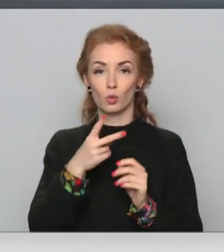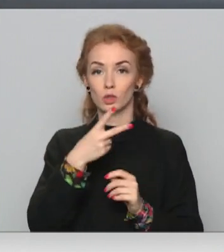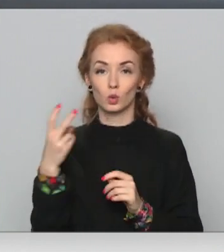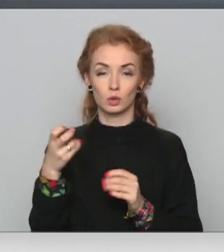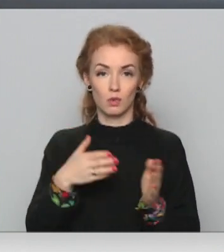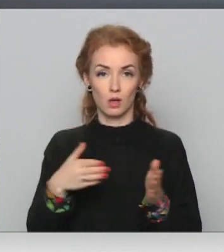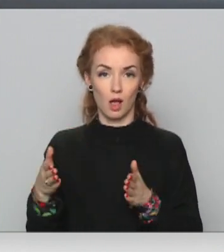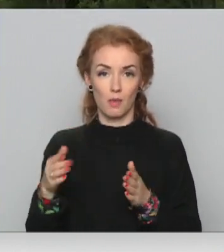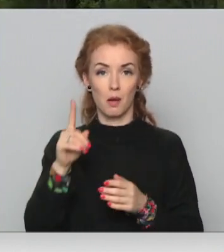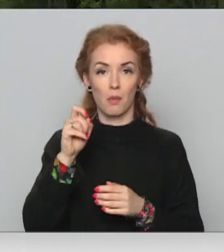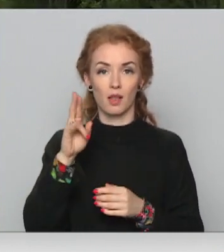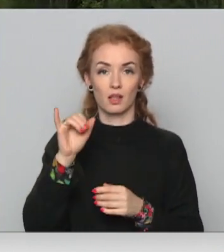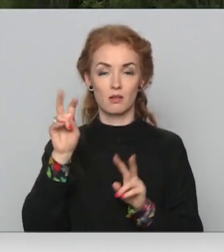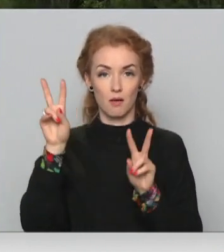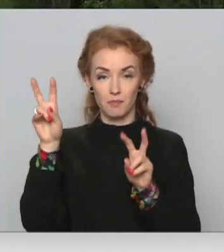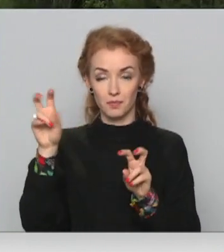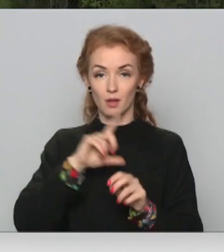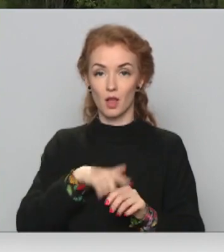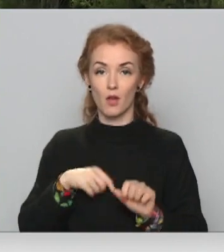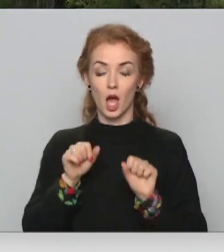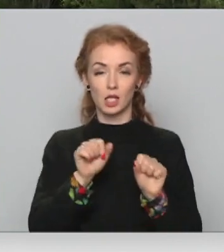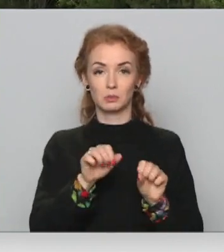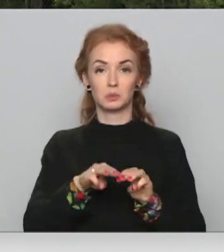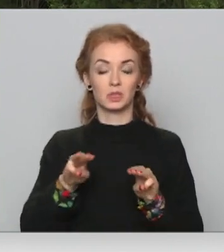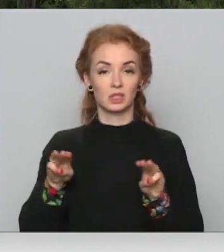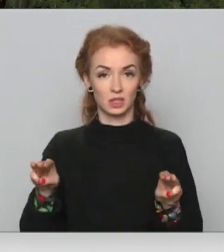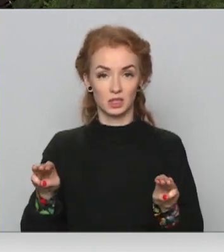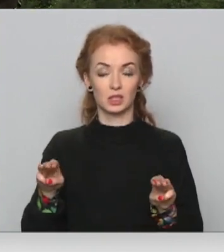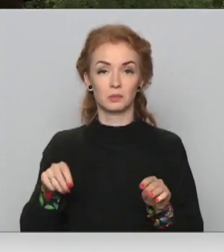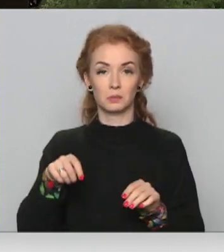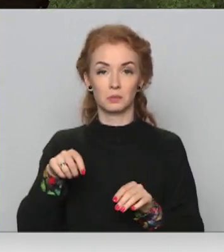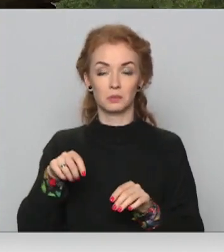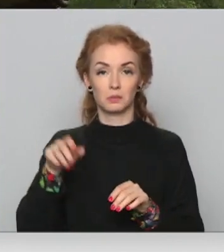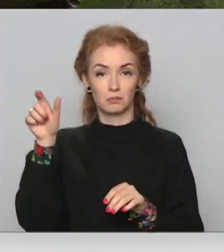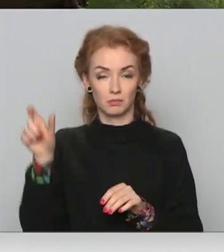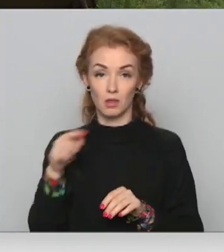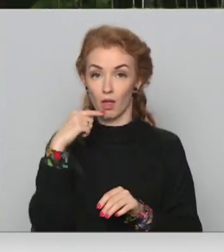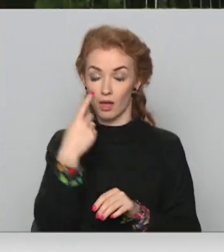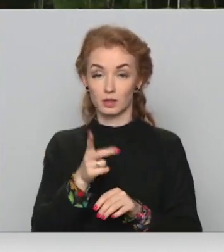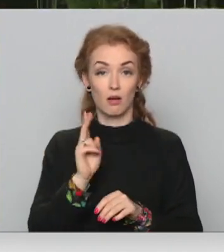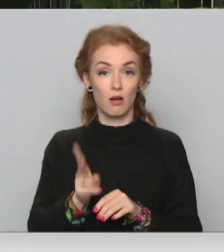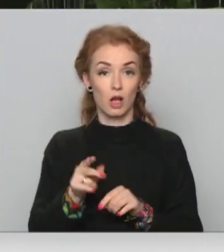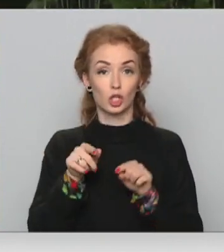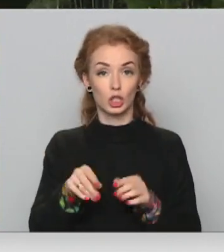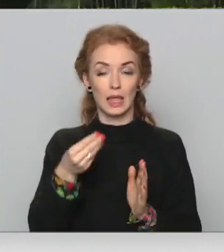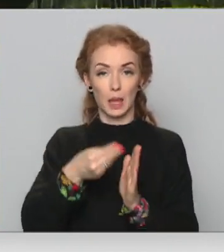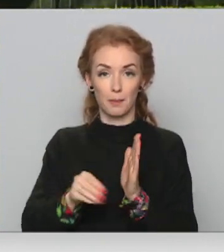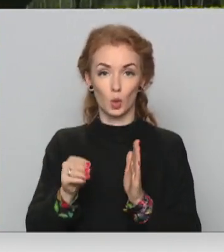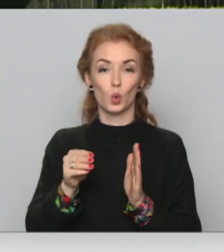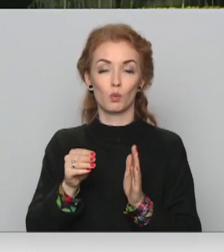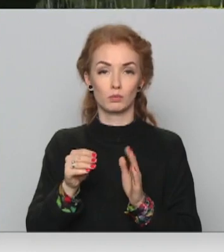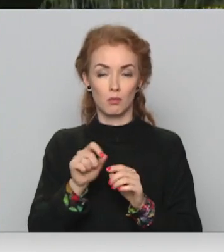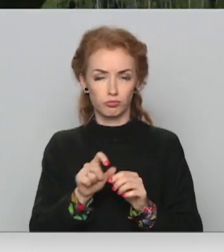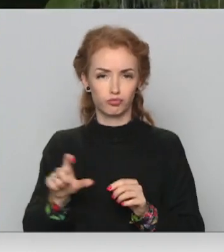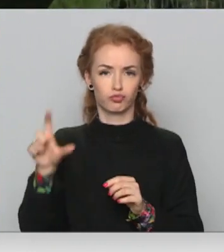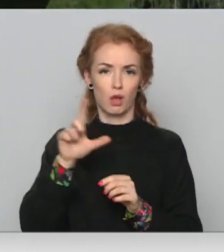mašīnām Patrija. Latvijas aizsardzības ministrs Ārtis Pabriks pēc līguma parakstīšanas uzsvēra. Šis iepirkums stiprinās nevien